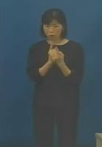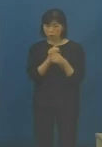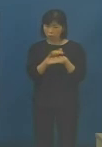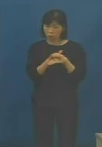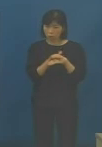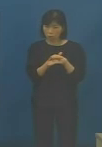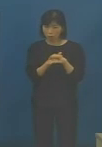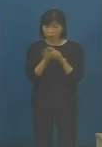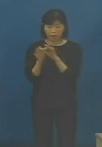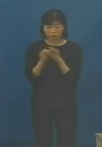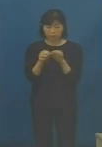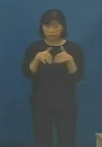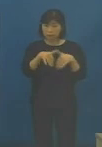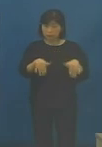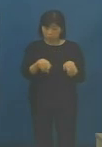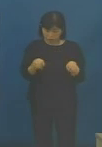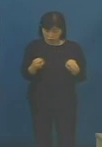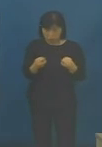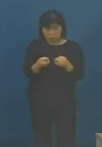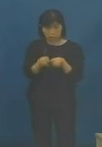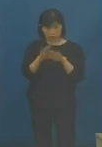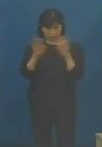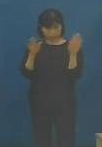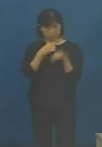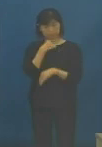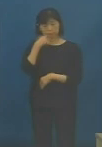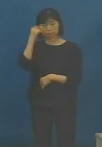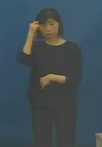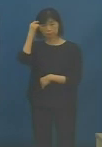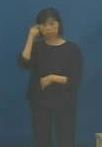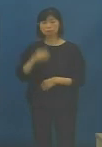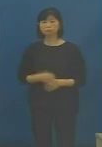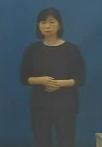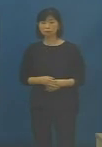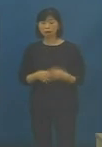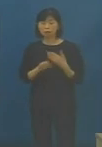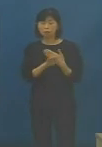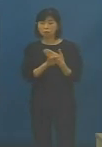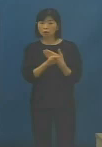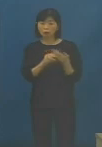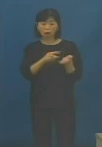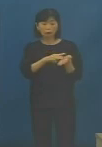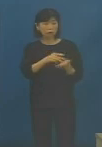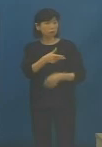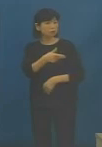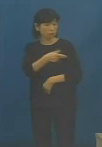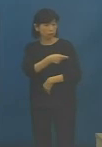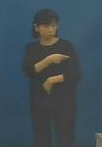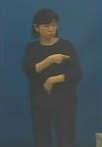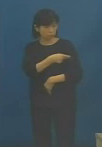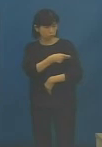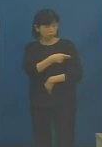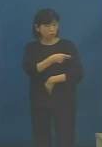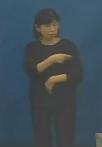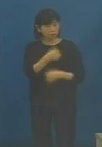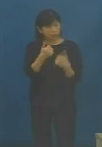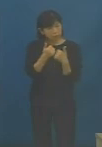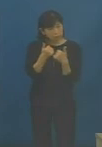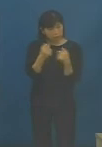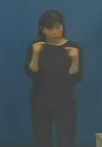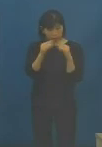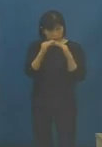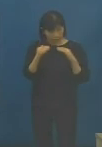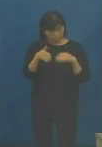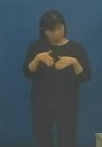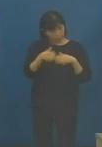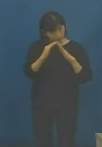始めたいと思います。でそれで、例えばワクチン接種体制協議会を開催をしようと。 でこれちょっと